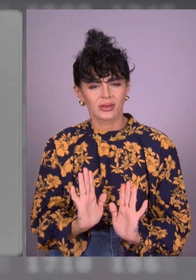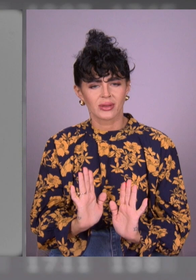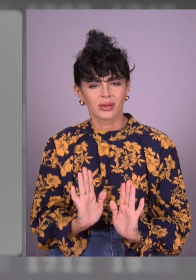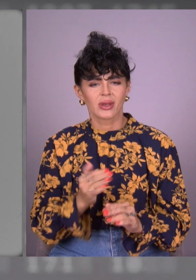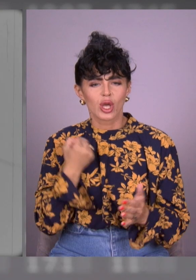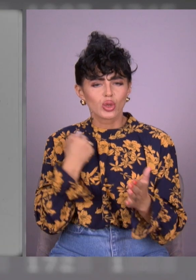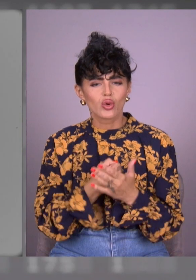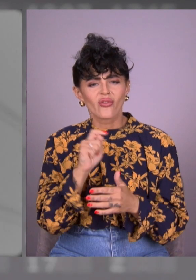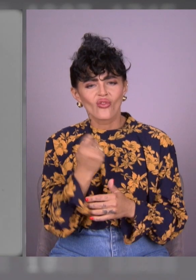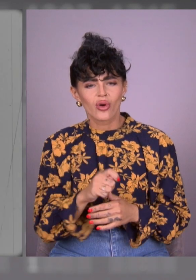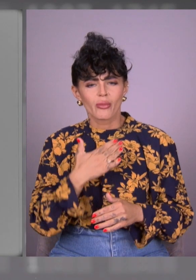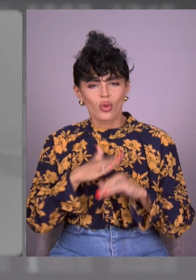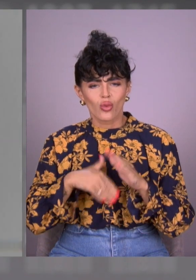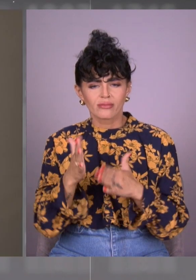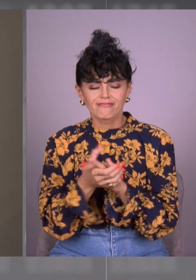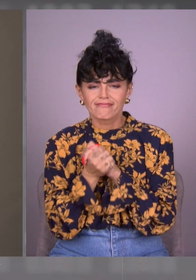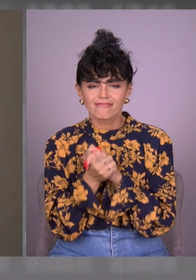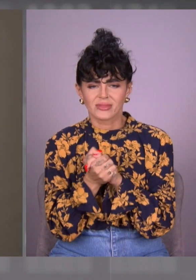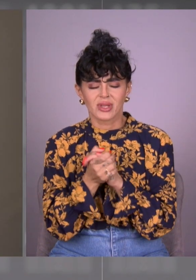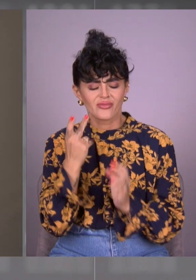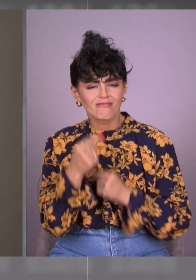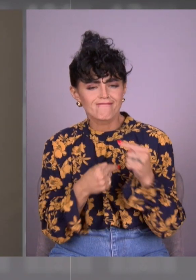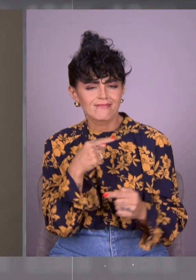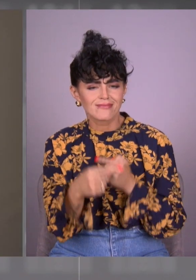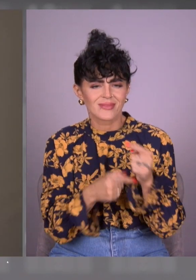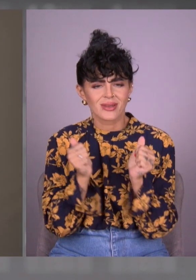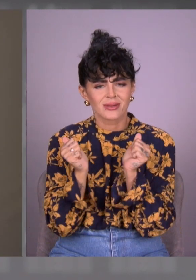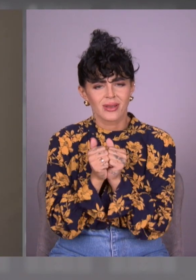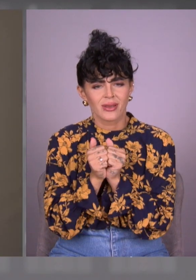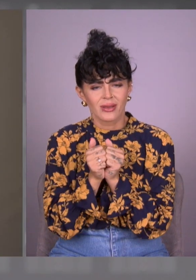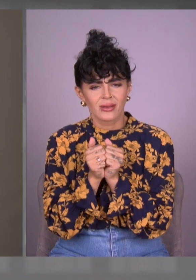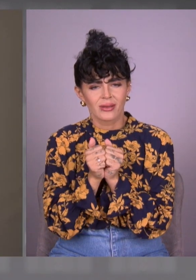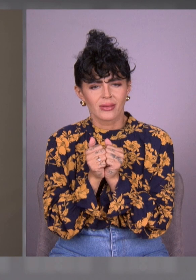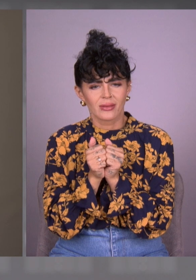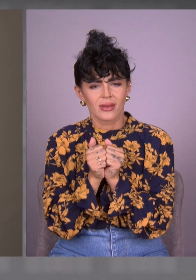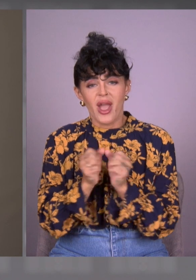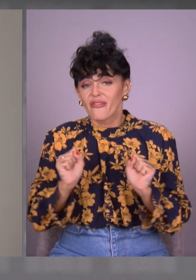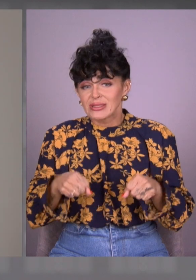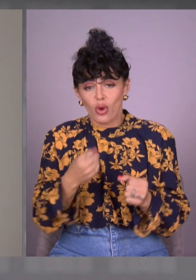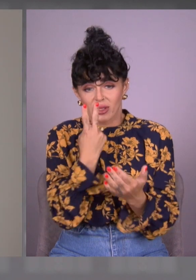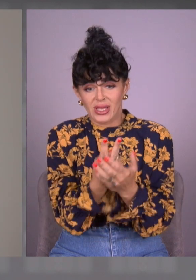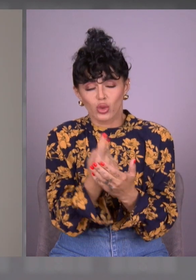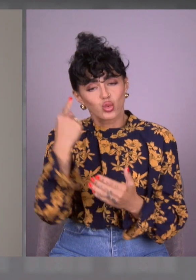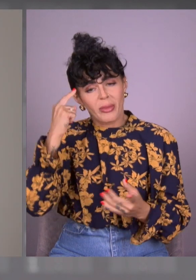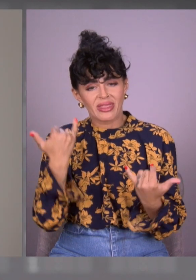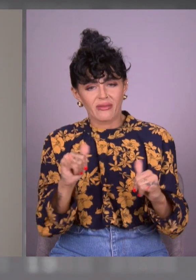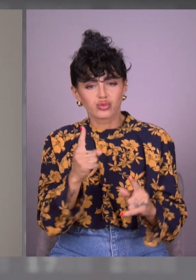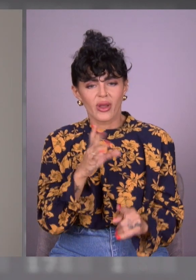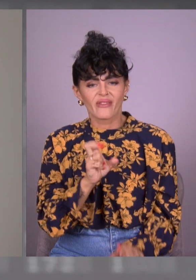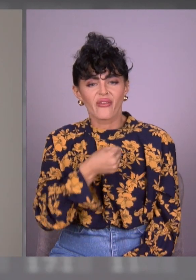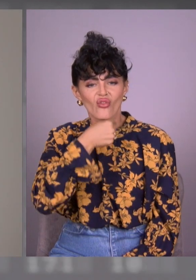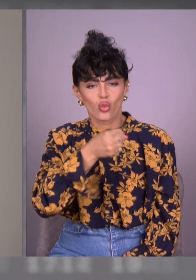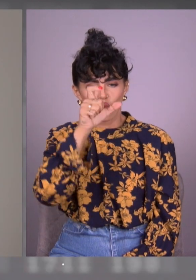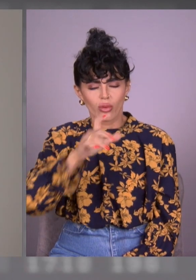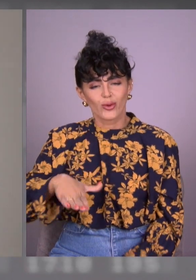до війни мою руку своєї руки. Збоку може здатися якось дивним. Дорослі люди ходять за